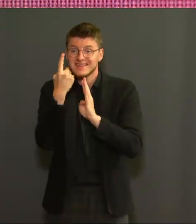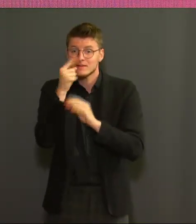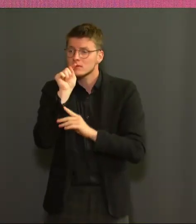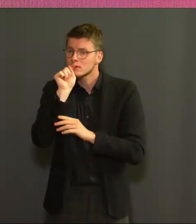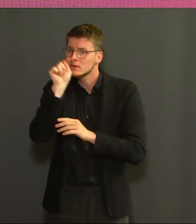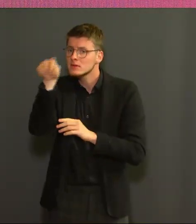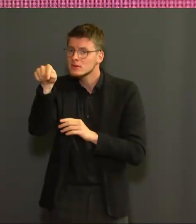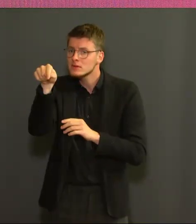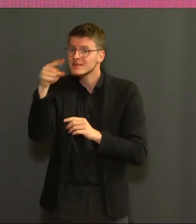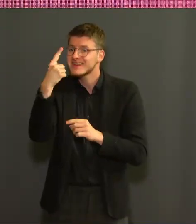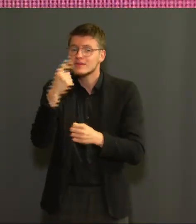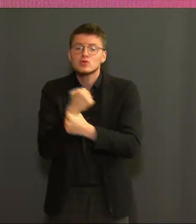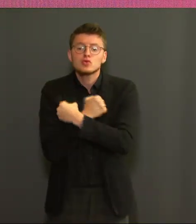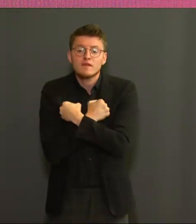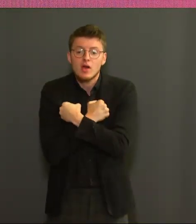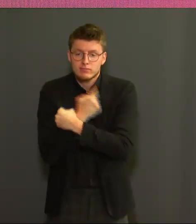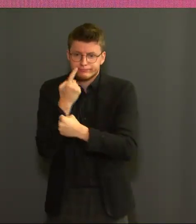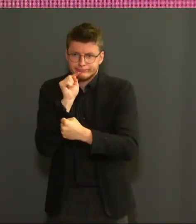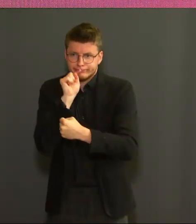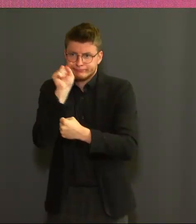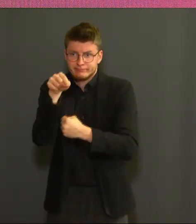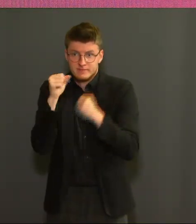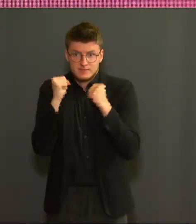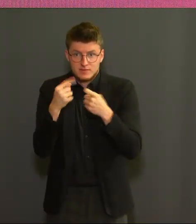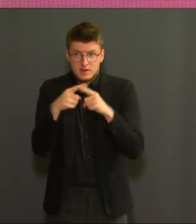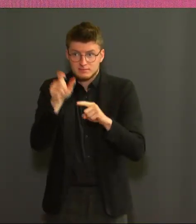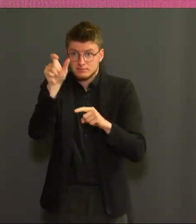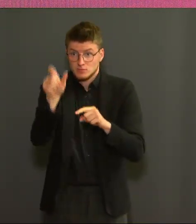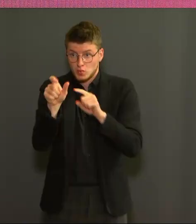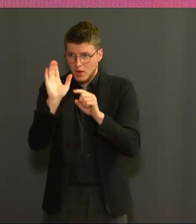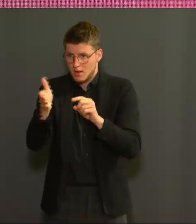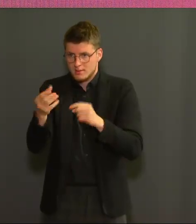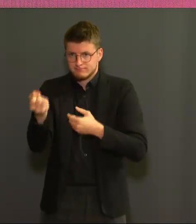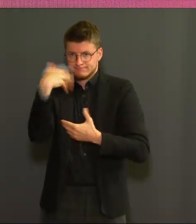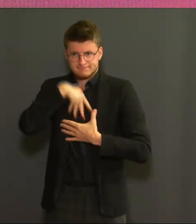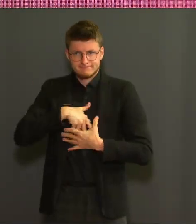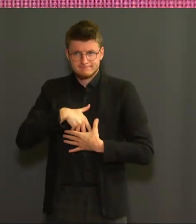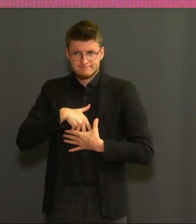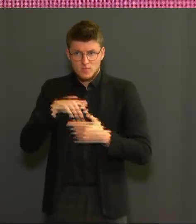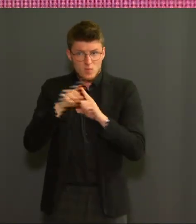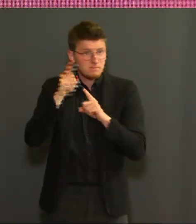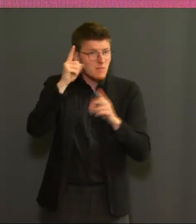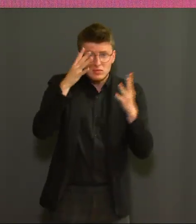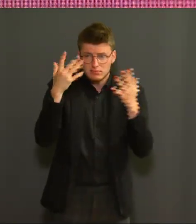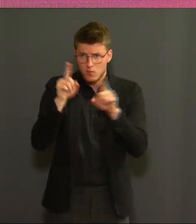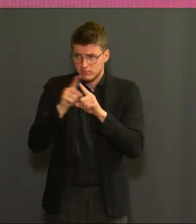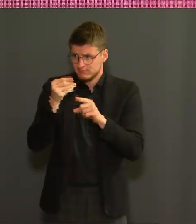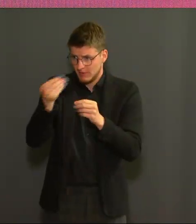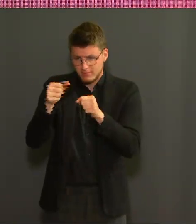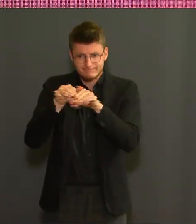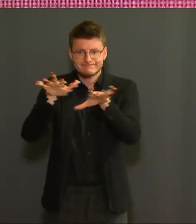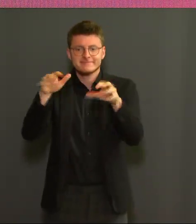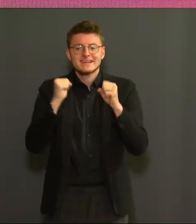voor besmetting, ook buiten. Al die zaken maken dat dit soort evenement